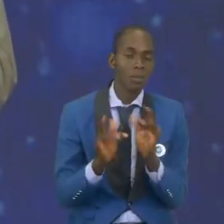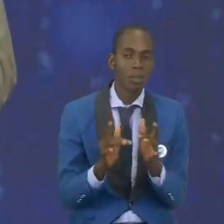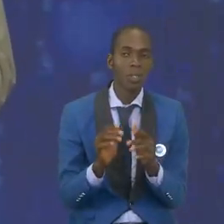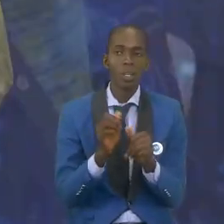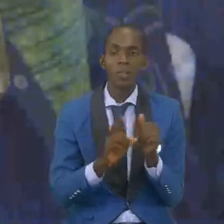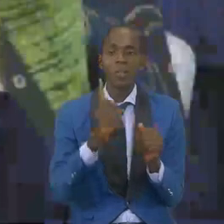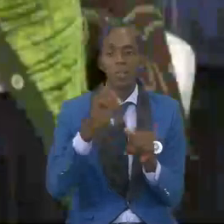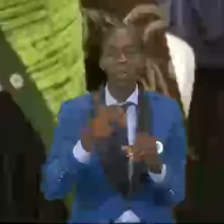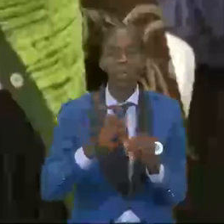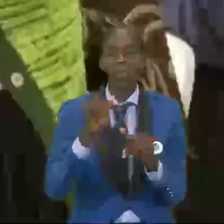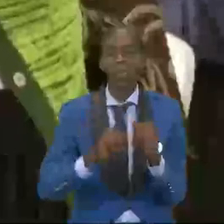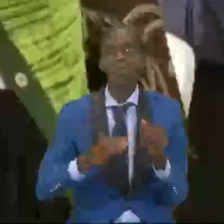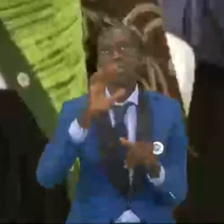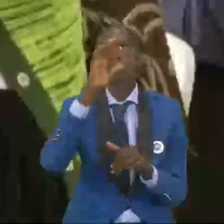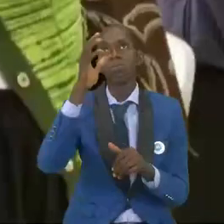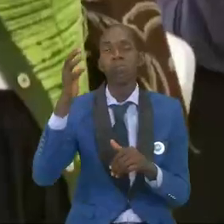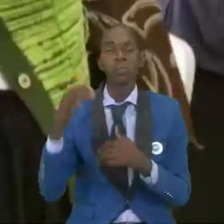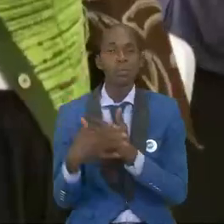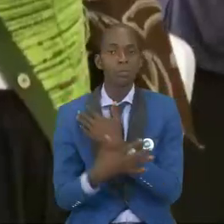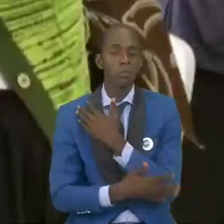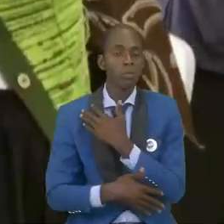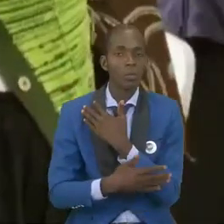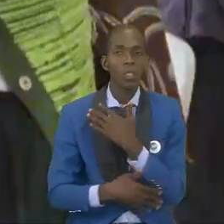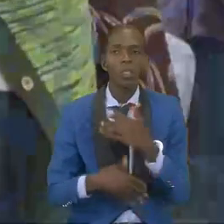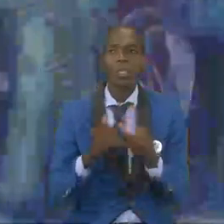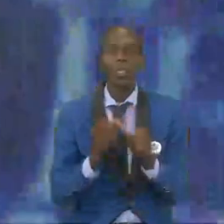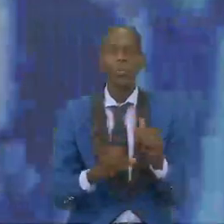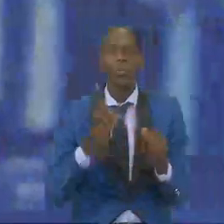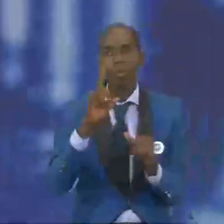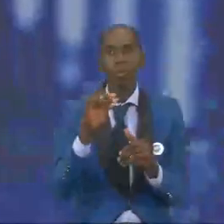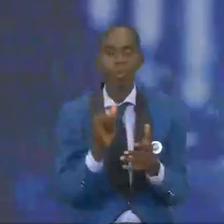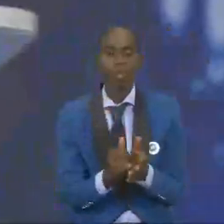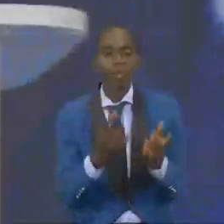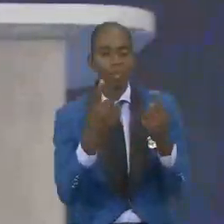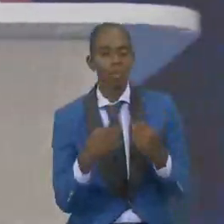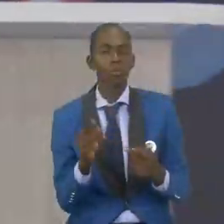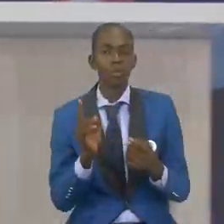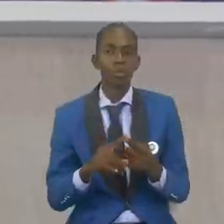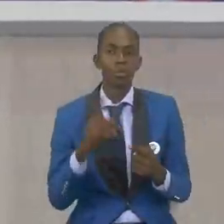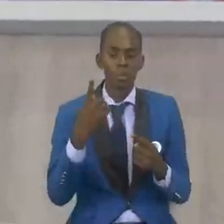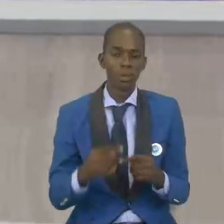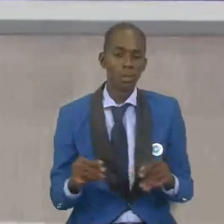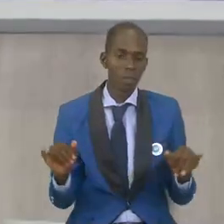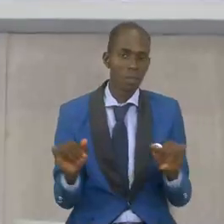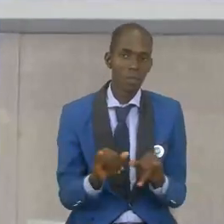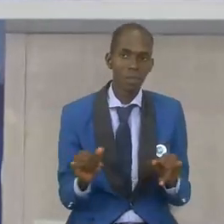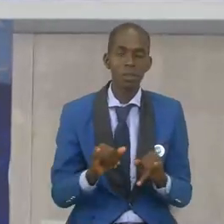Et tous ceux qui sont en ligne, tous ceux qui sont dans tous les pays, dans toutes les communautés,